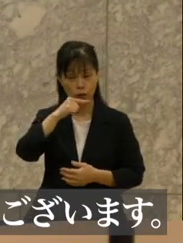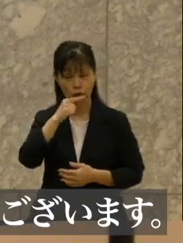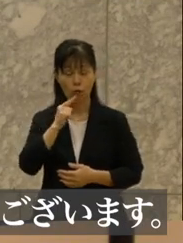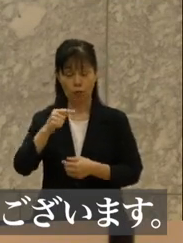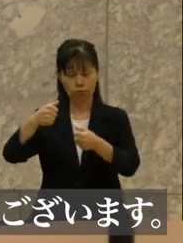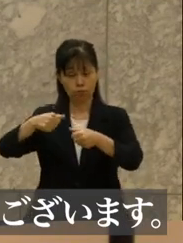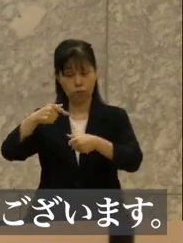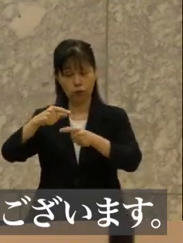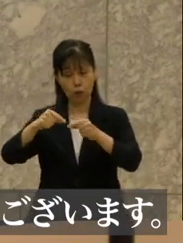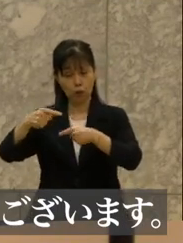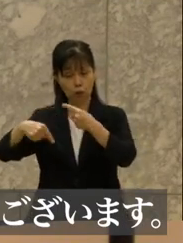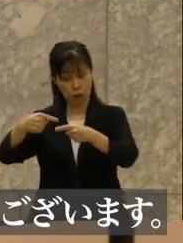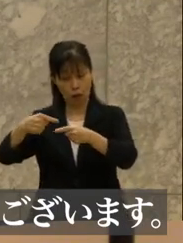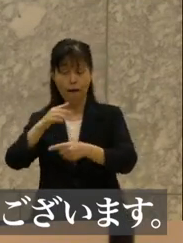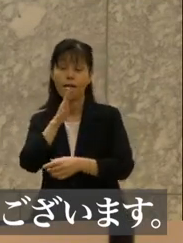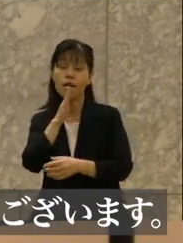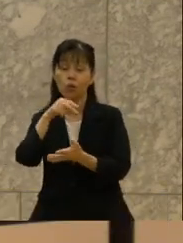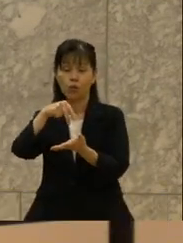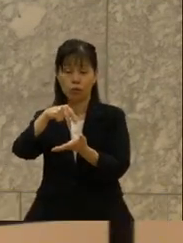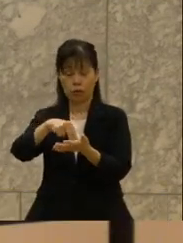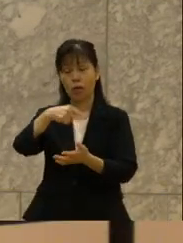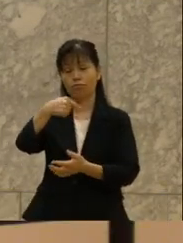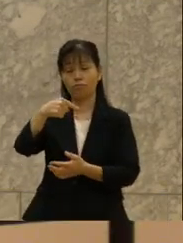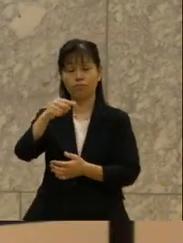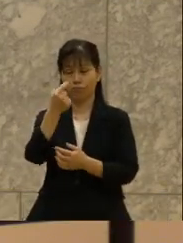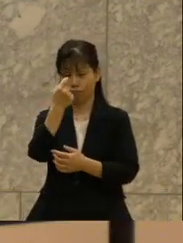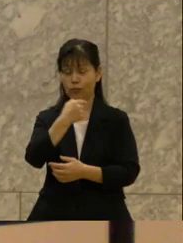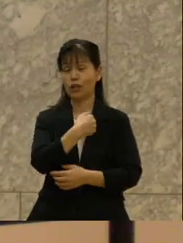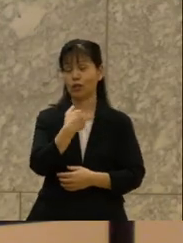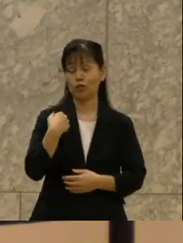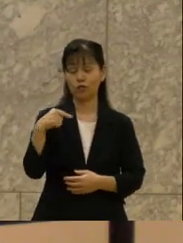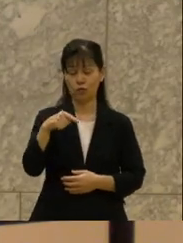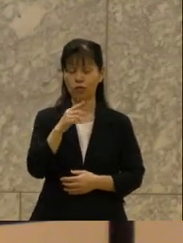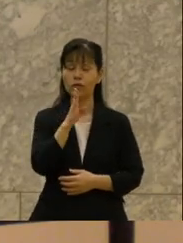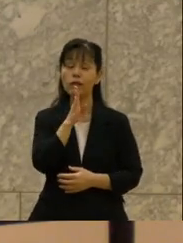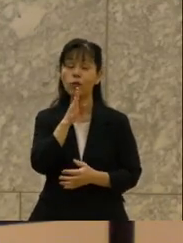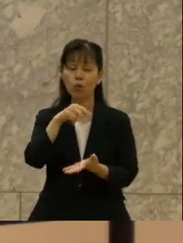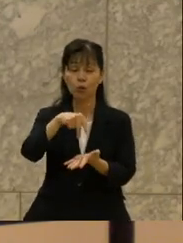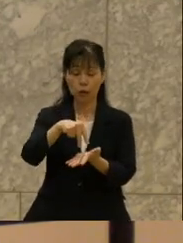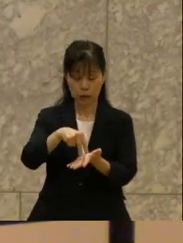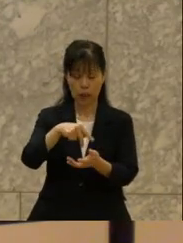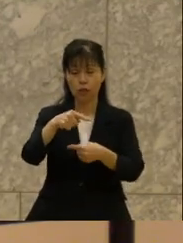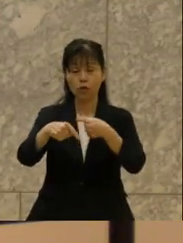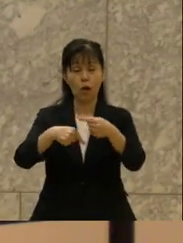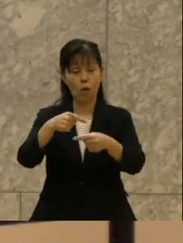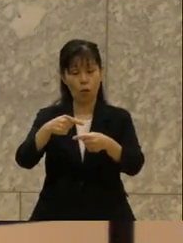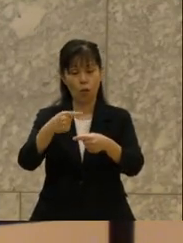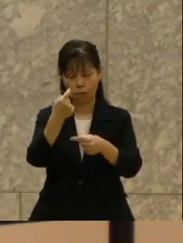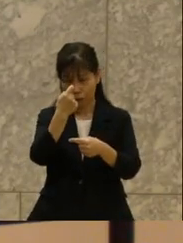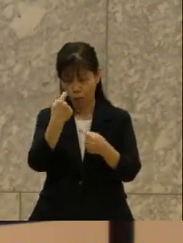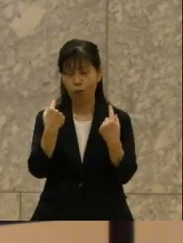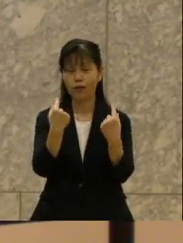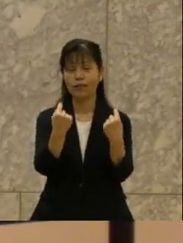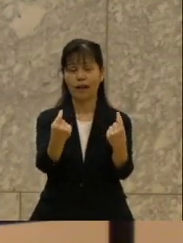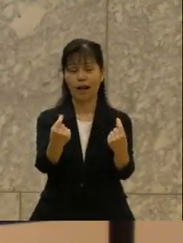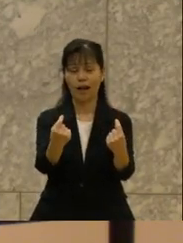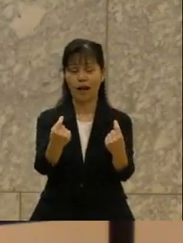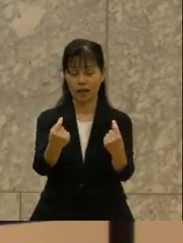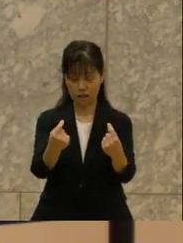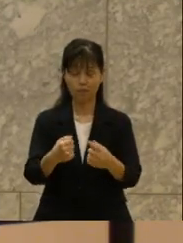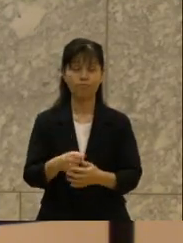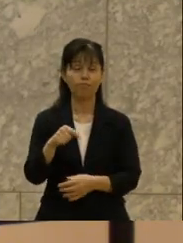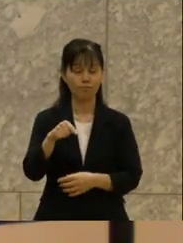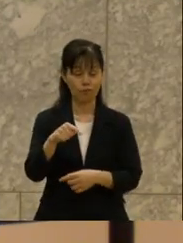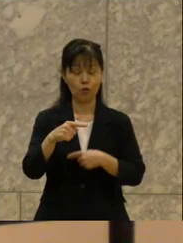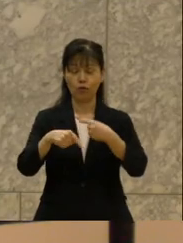日本酒はっていうのが言語としてございますそういう言語としてみんなでこの大会までに学びながらそしてそれを皆さん方